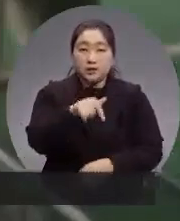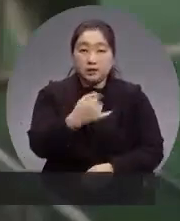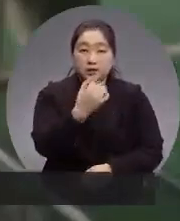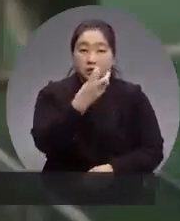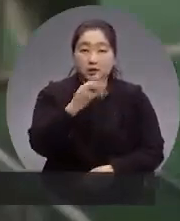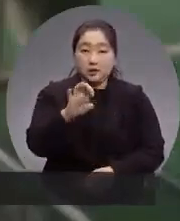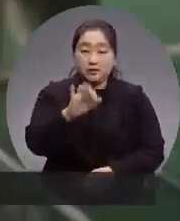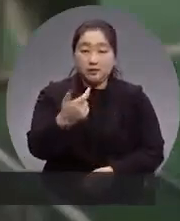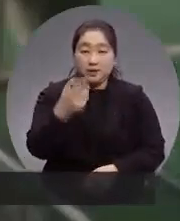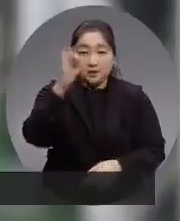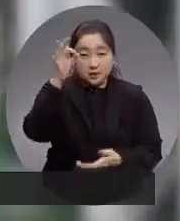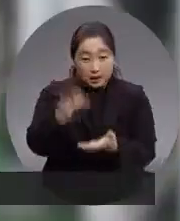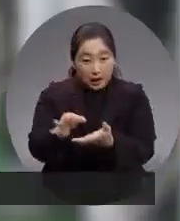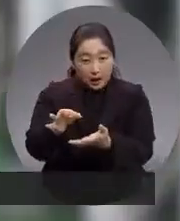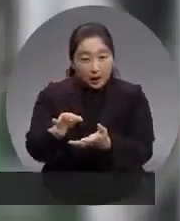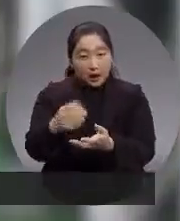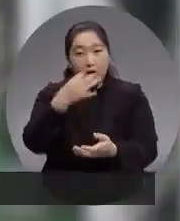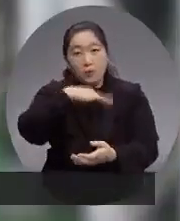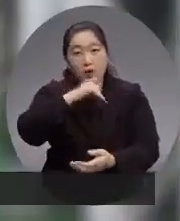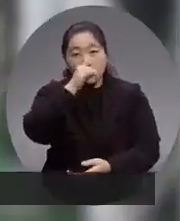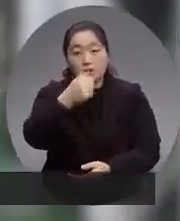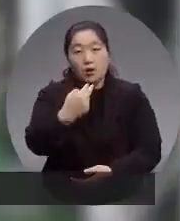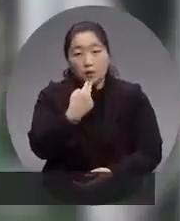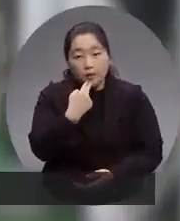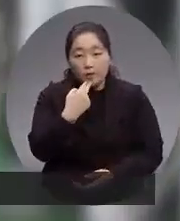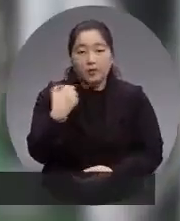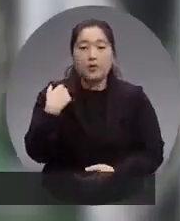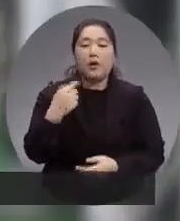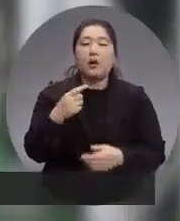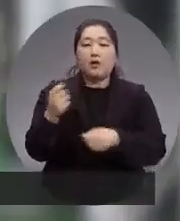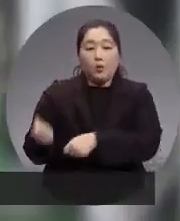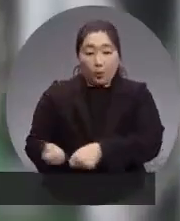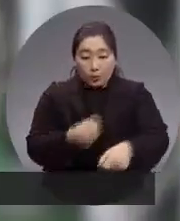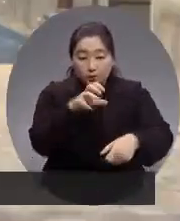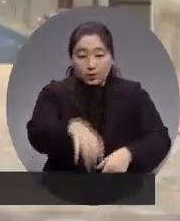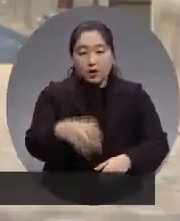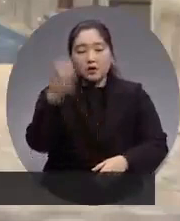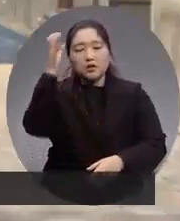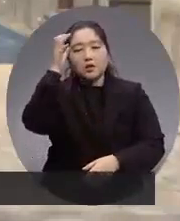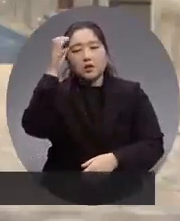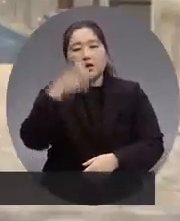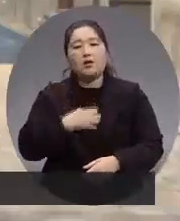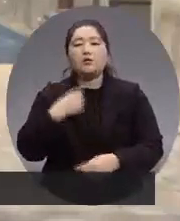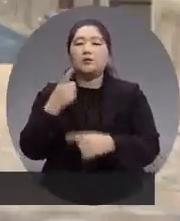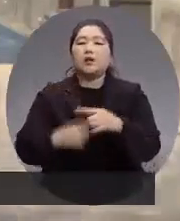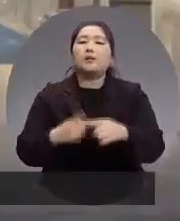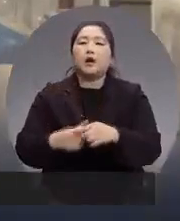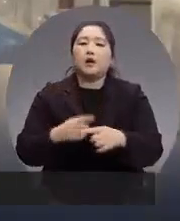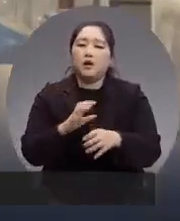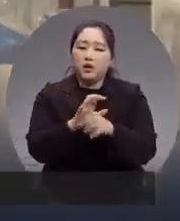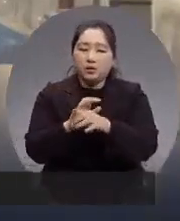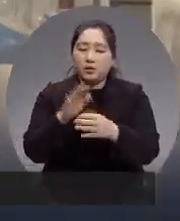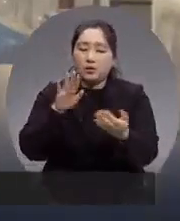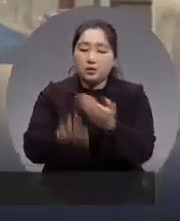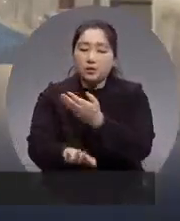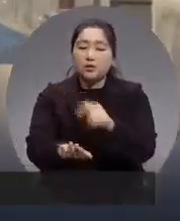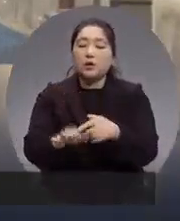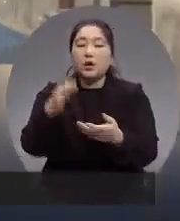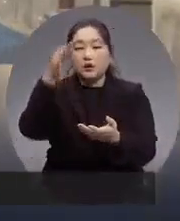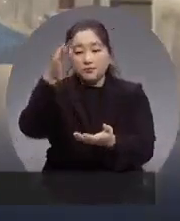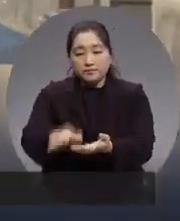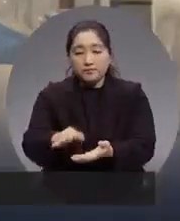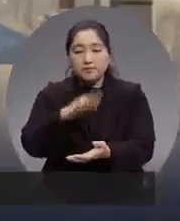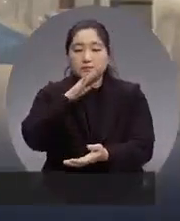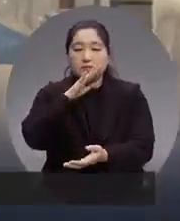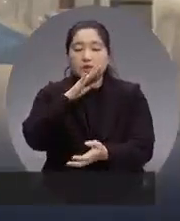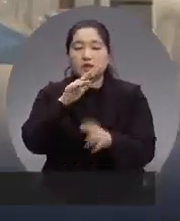효과가 있을지 여부입니다. 골퍼들은 기대 반 우려 반입니다. 코로나 이후로 조금 이제 금액이 조금 내려가긴